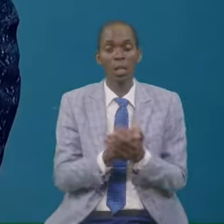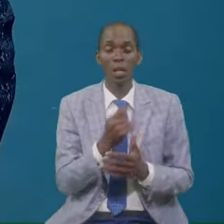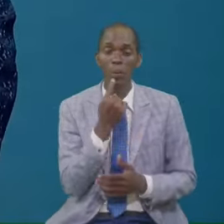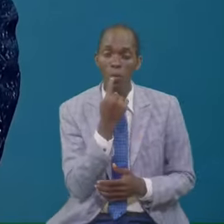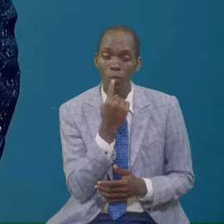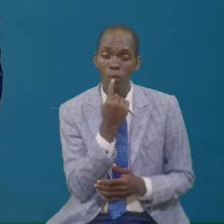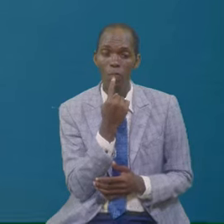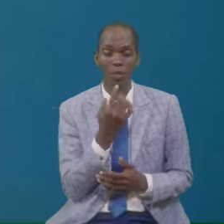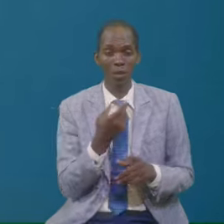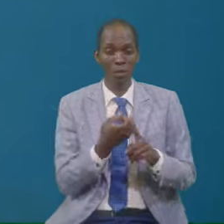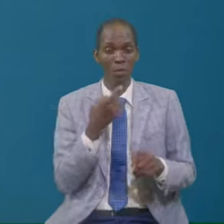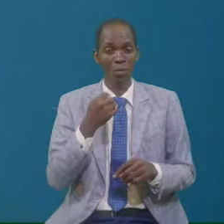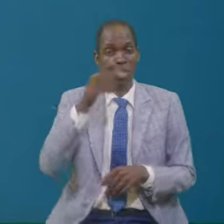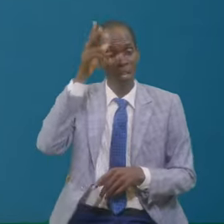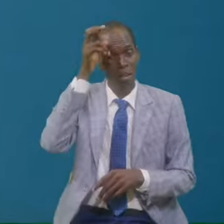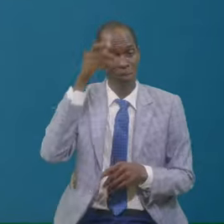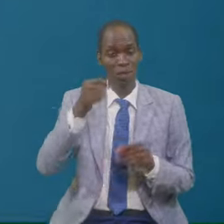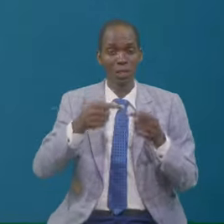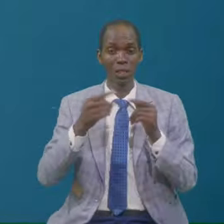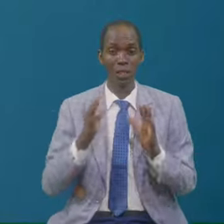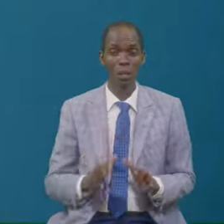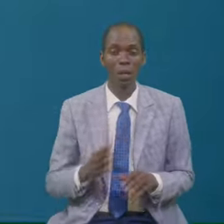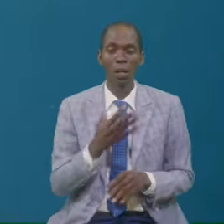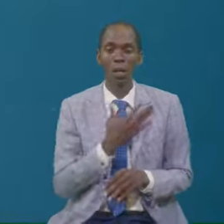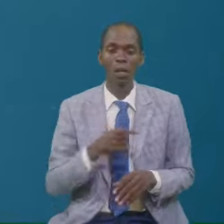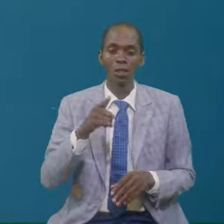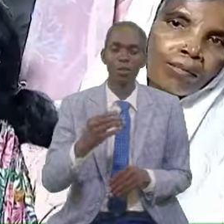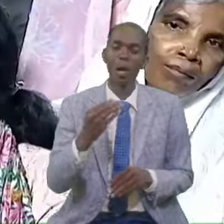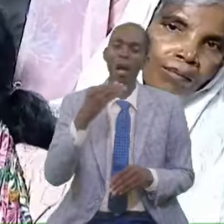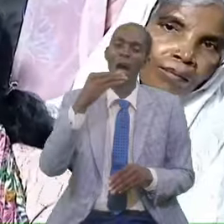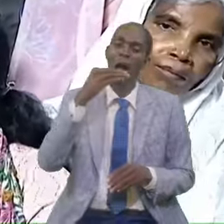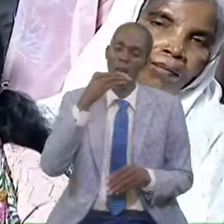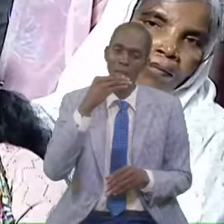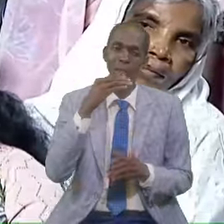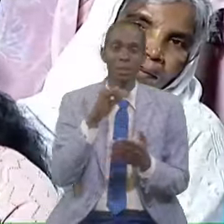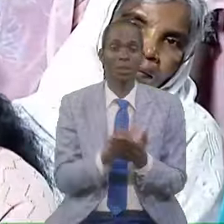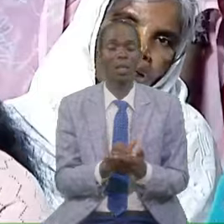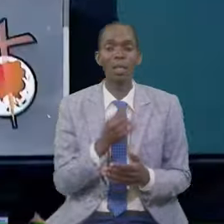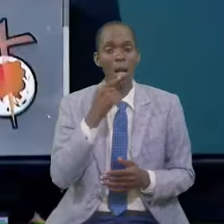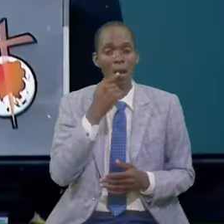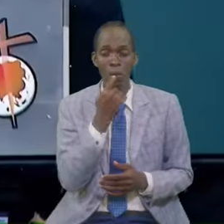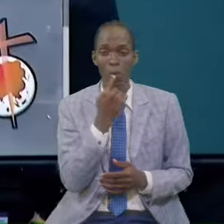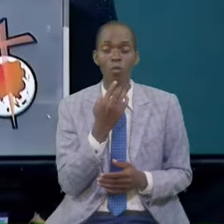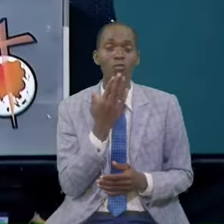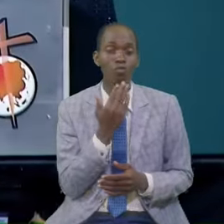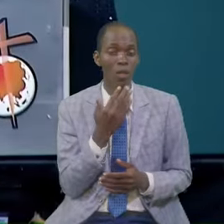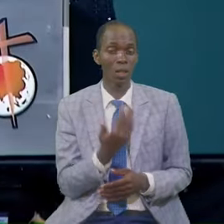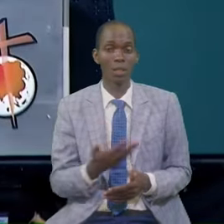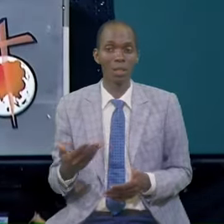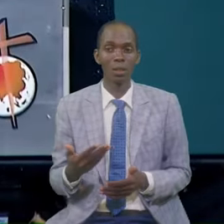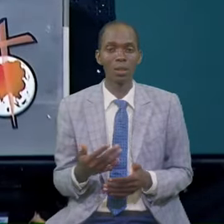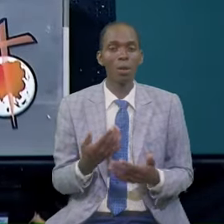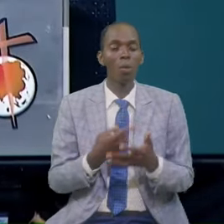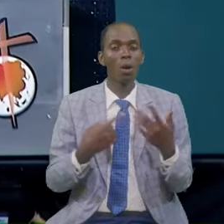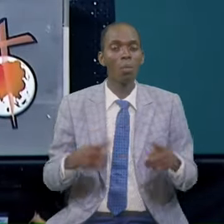అపవాది చాక్లెట్ మీరు తీసుకుంటే, and we bite the chocolate. ఆ చాక్లెట్ గనుక మీరు కొరికారంటే, the poison gets into